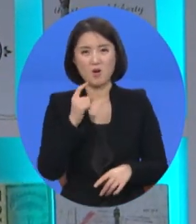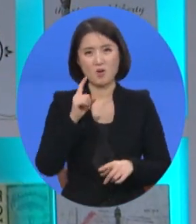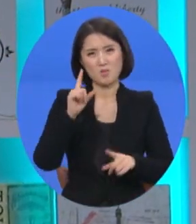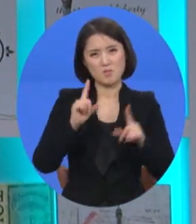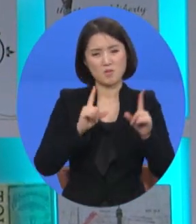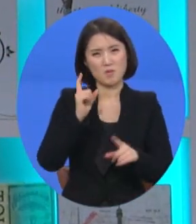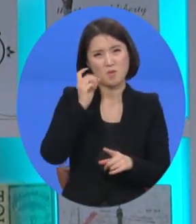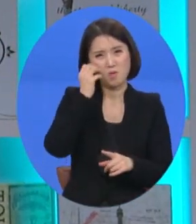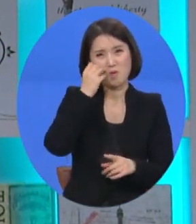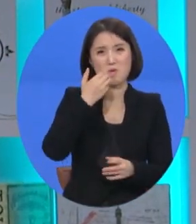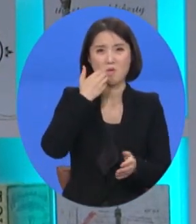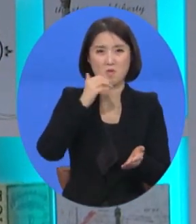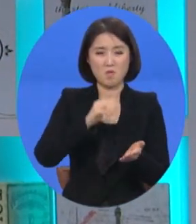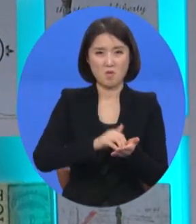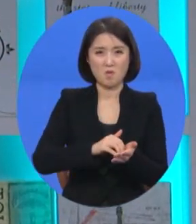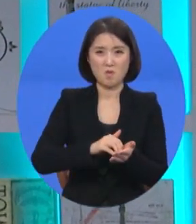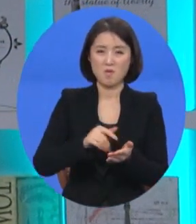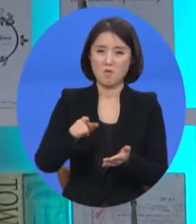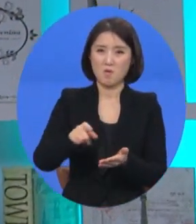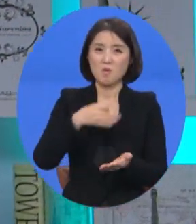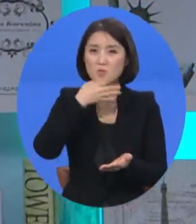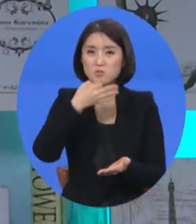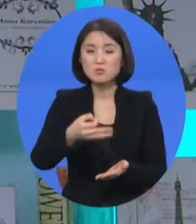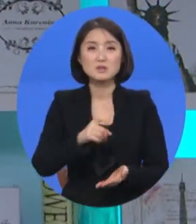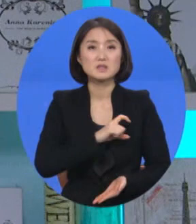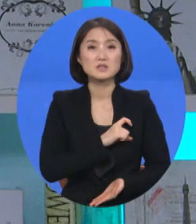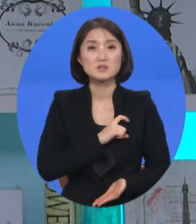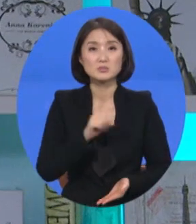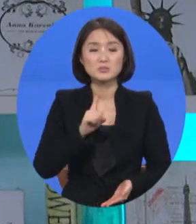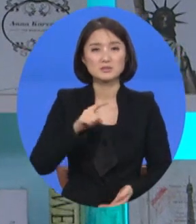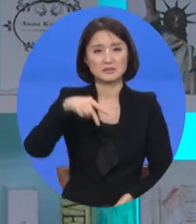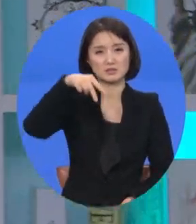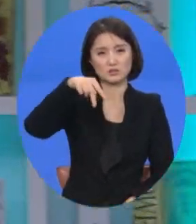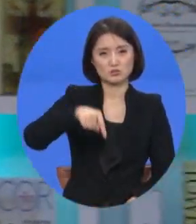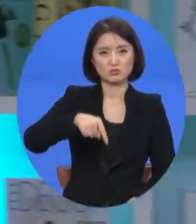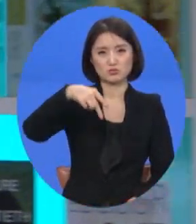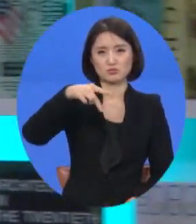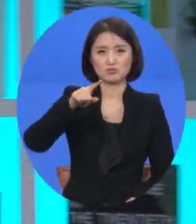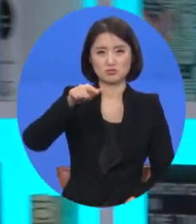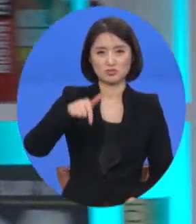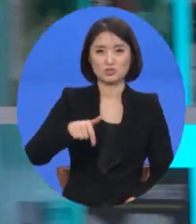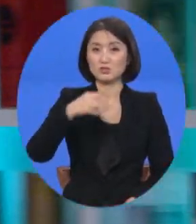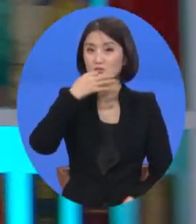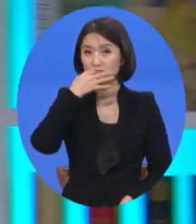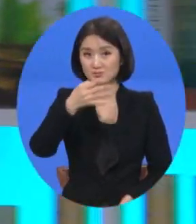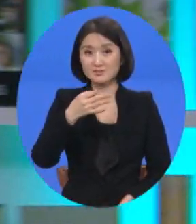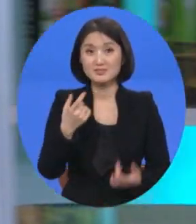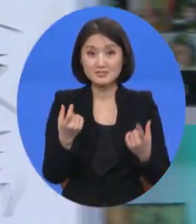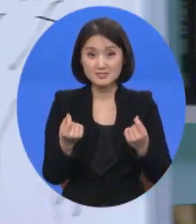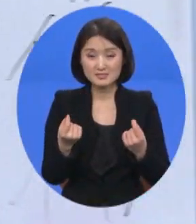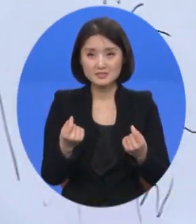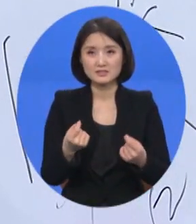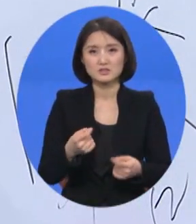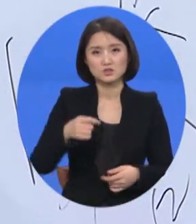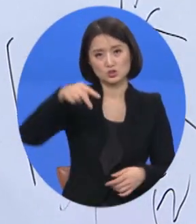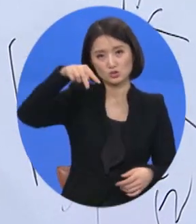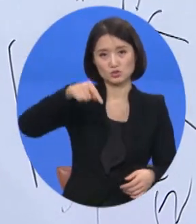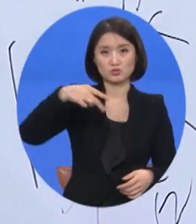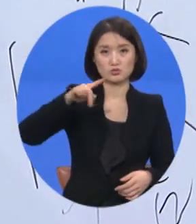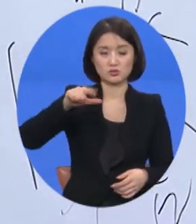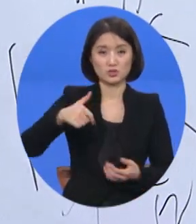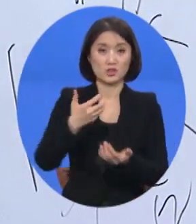더를 채집을 할 때 그 볼은 뭐라고 부릅니까 수석 이라고 그러잖아요 그때 수석 이라고 쓸 때 대부분 한자를